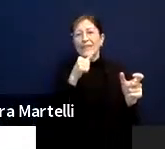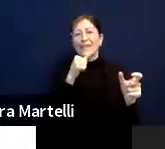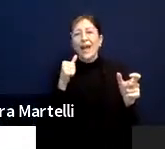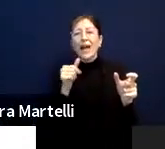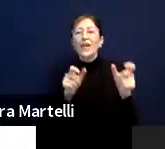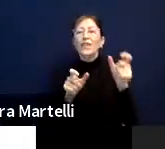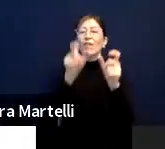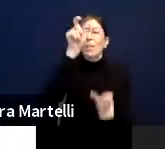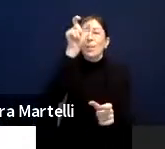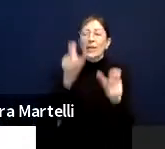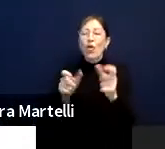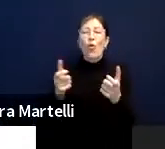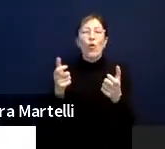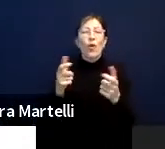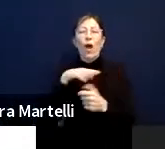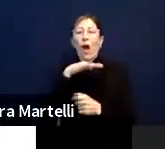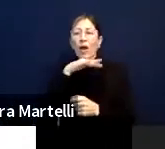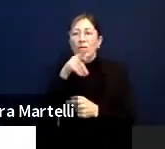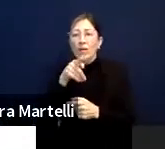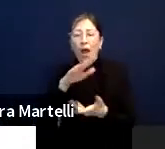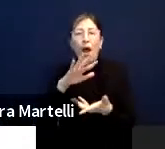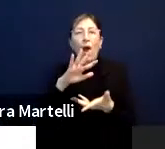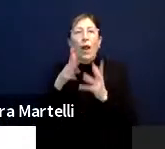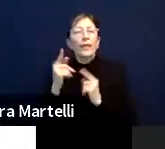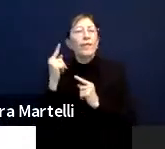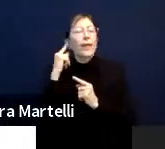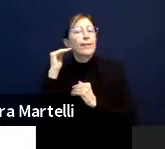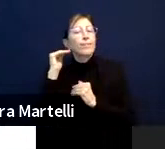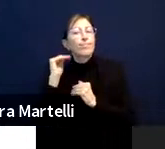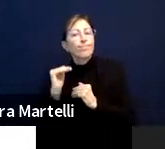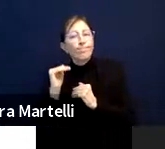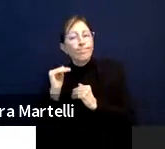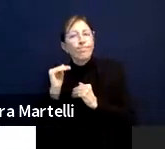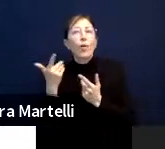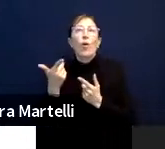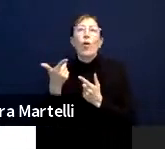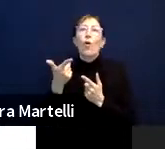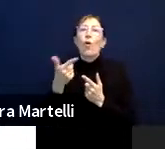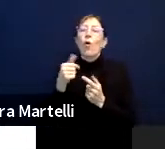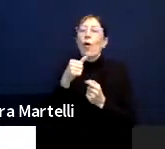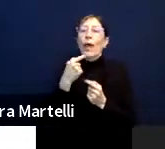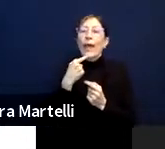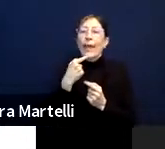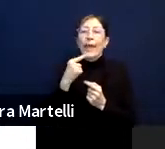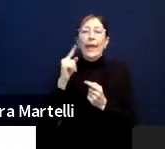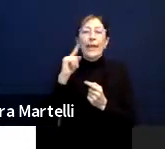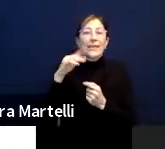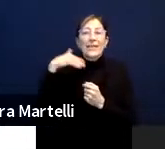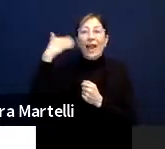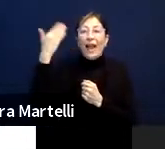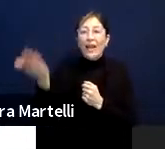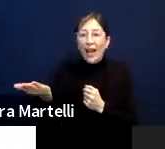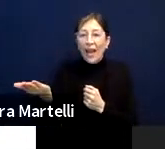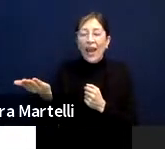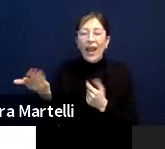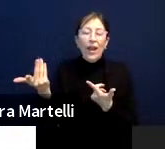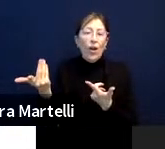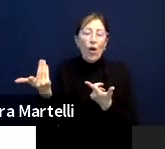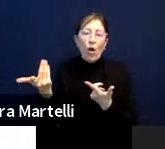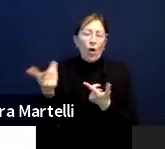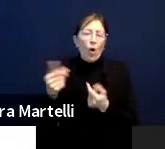che diventa sorda, servono allo straniero, servono in tantissimi